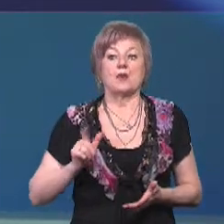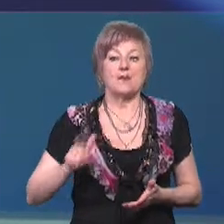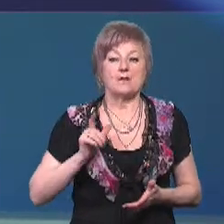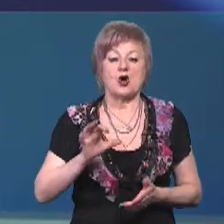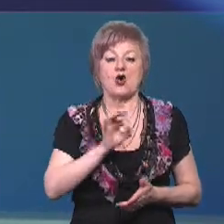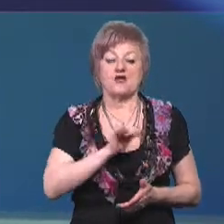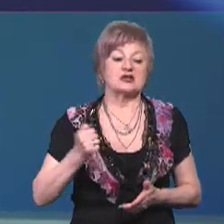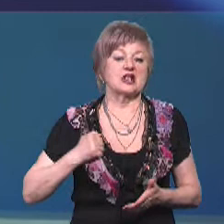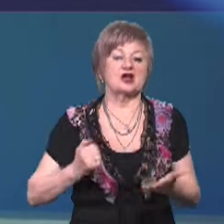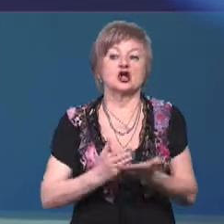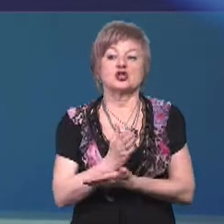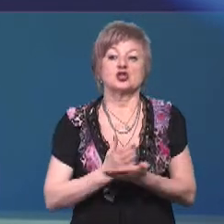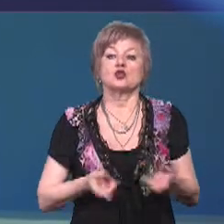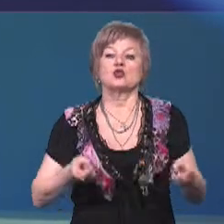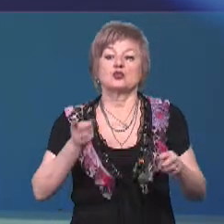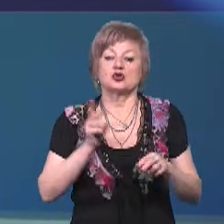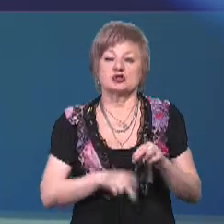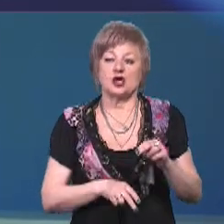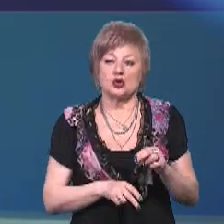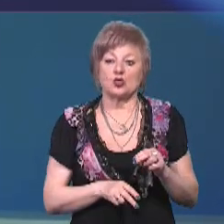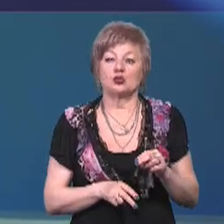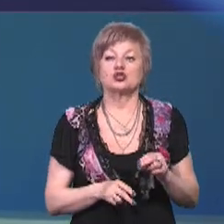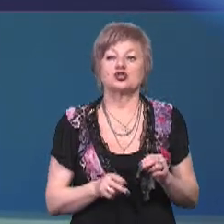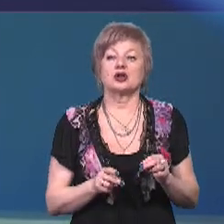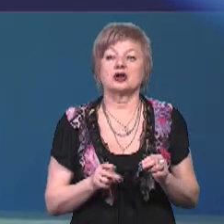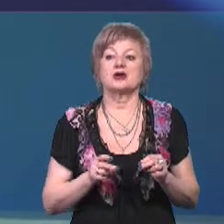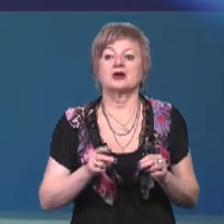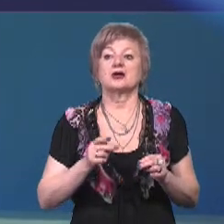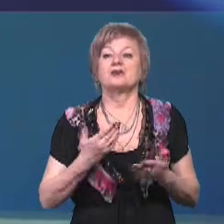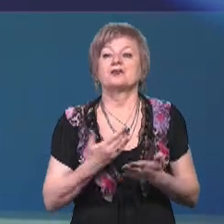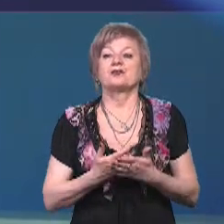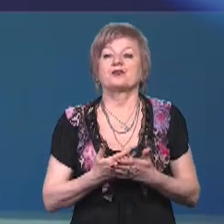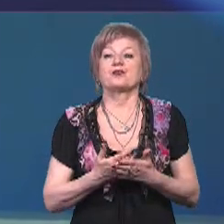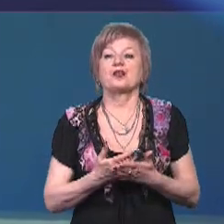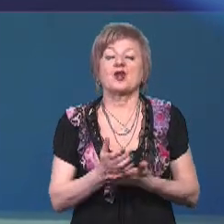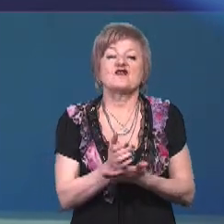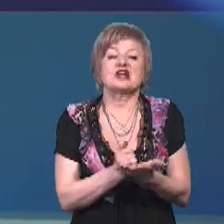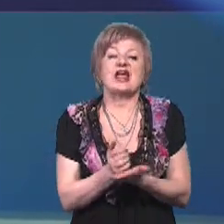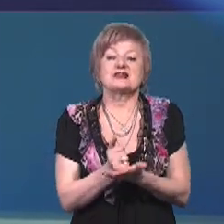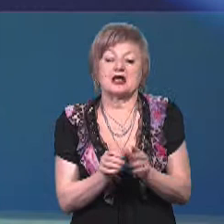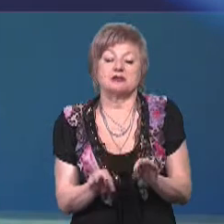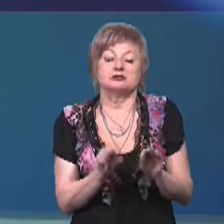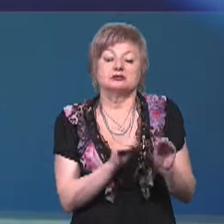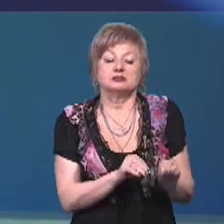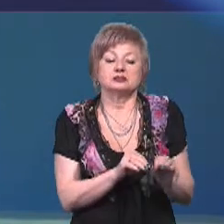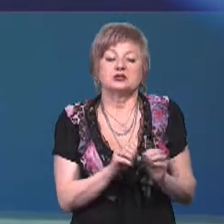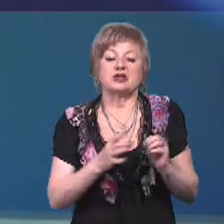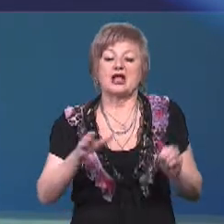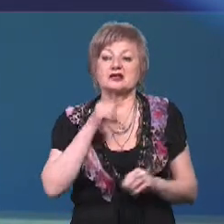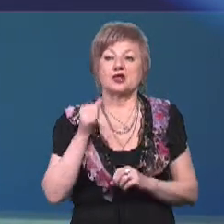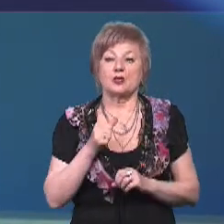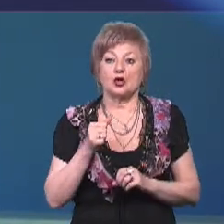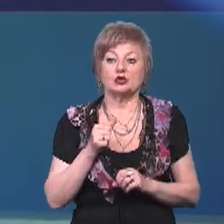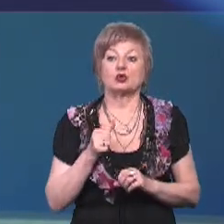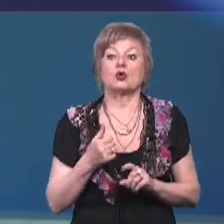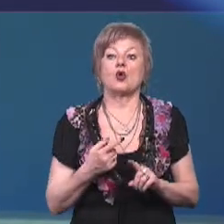офіційно закінчили під час звільнення у запас, точніше, зарахування в оперативний резерв у серпні 2015 року. А